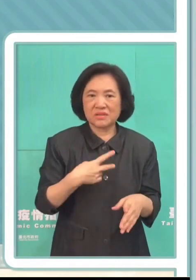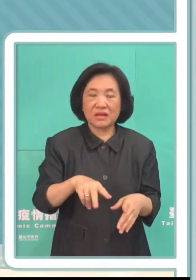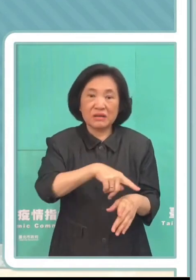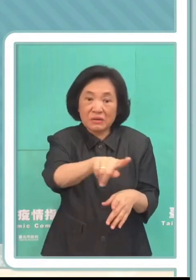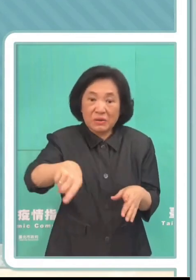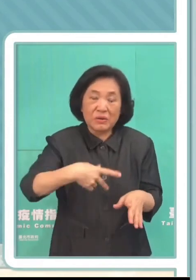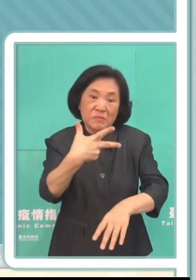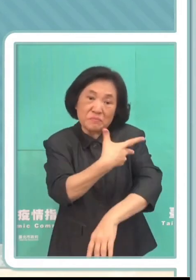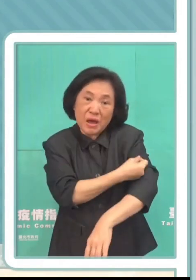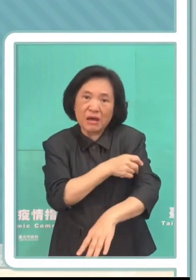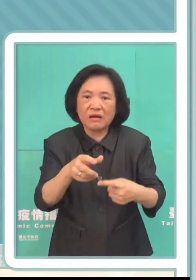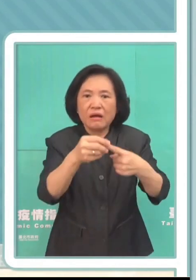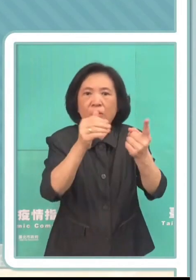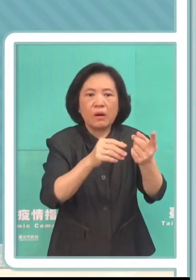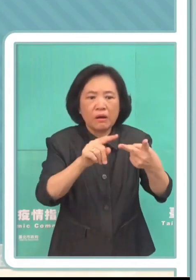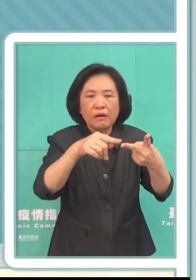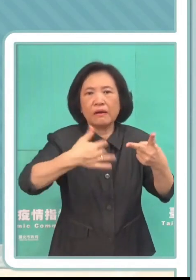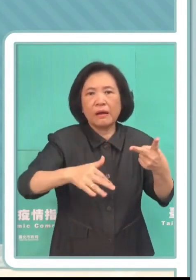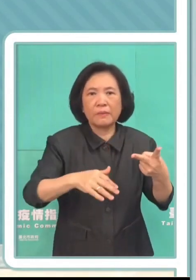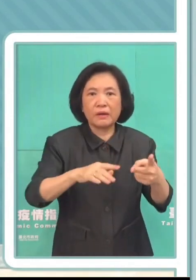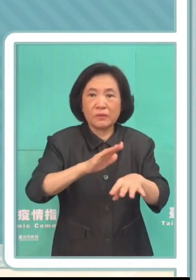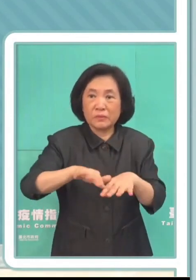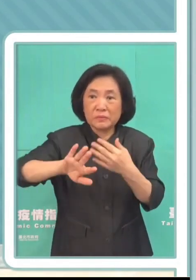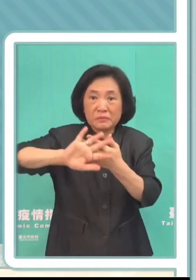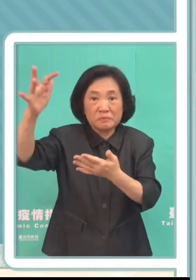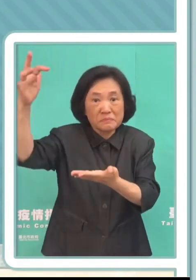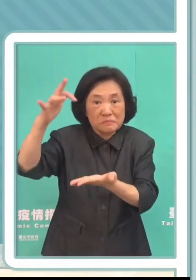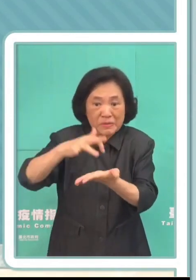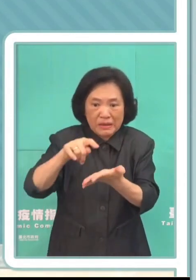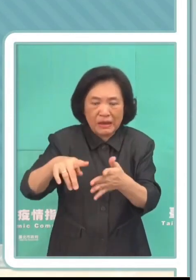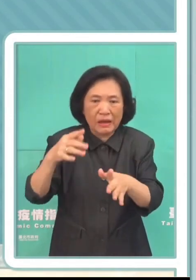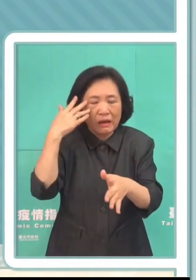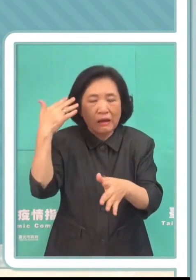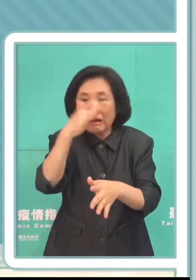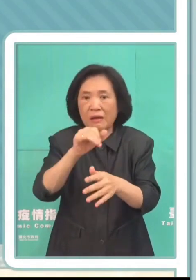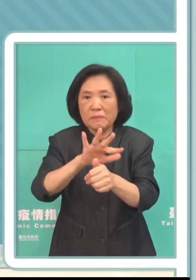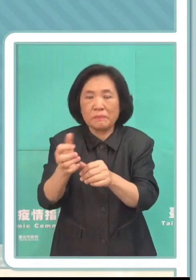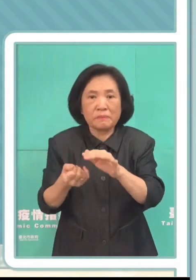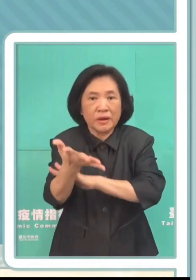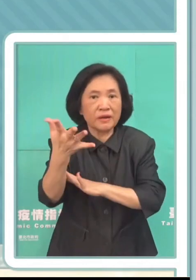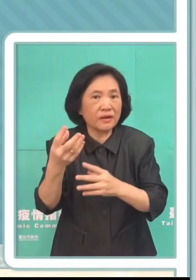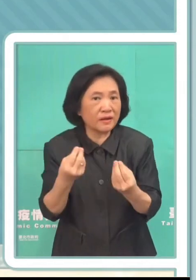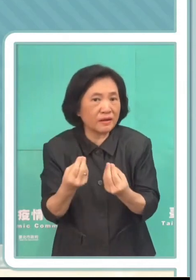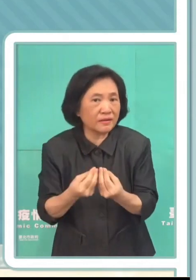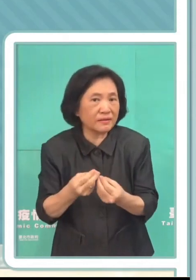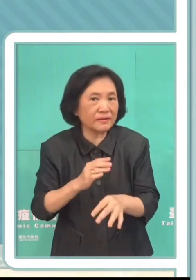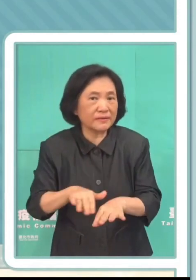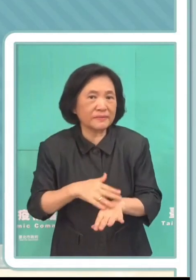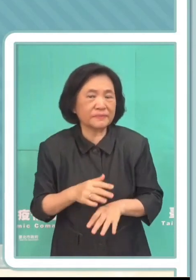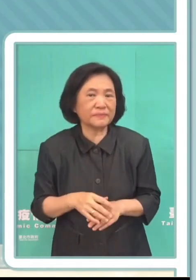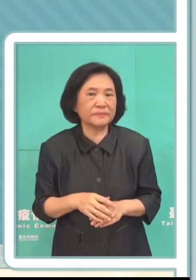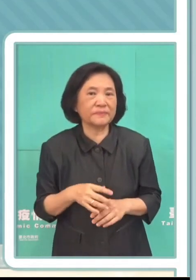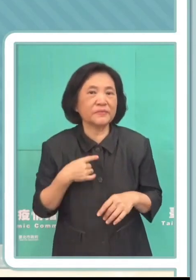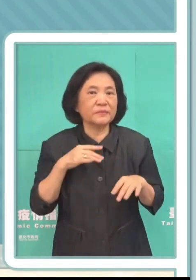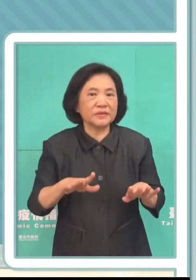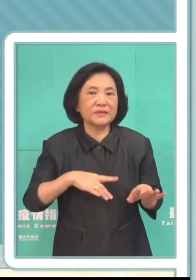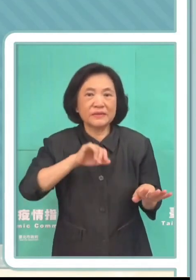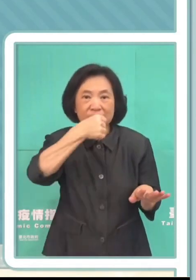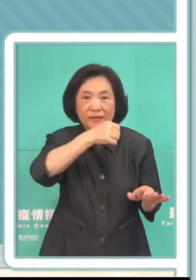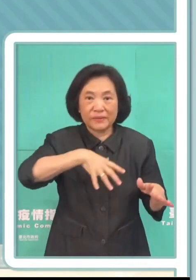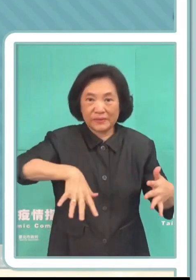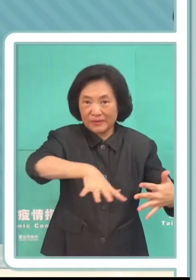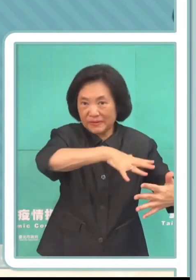么看？有没有可能边境再度成为防疫破口？ 因为我们现在除了在台湾内